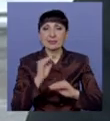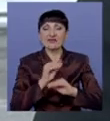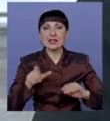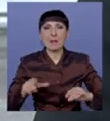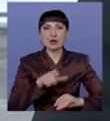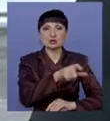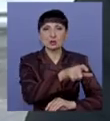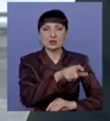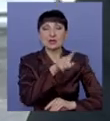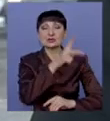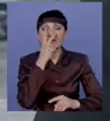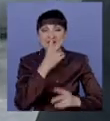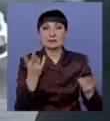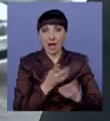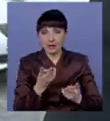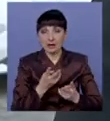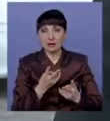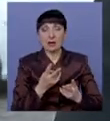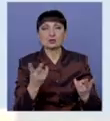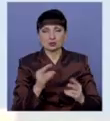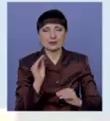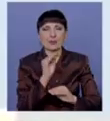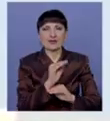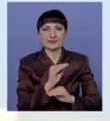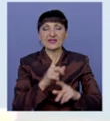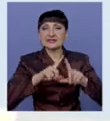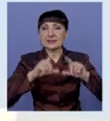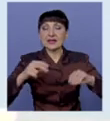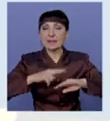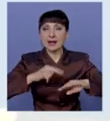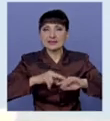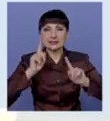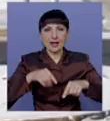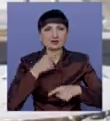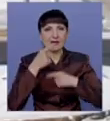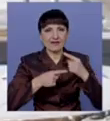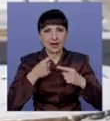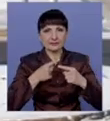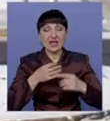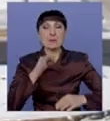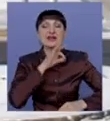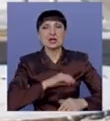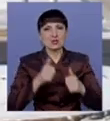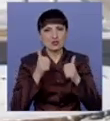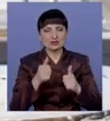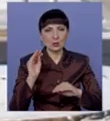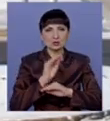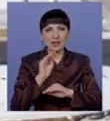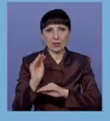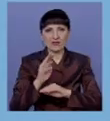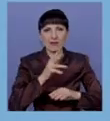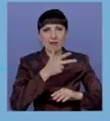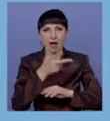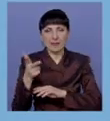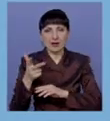маршруты там, где мы видим, что более большой трафик. В департаменте полиции также отмечают только преимущества от установки умных камер.